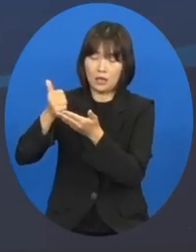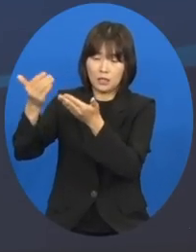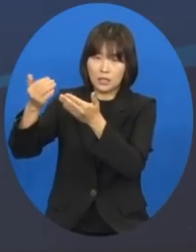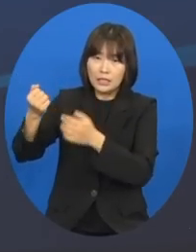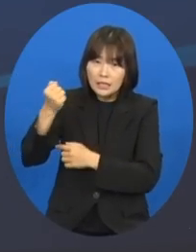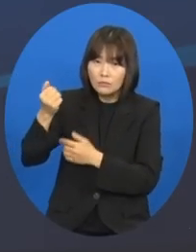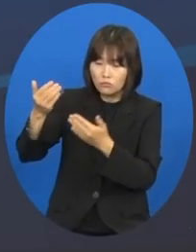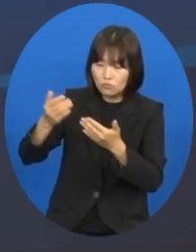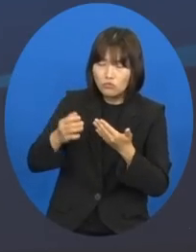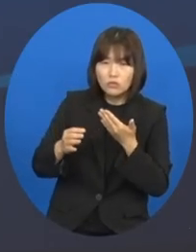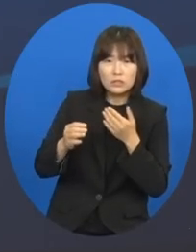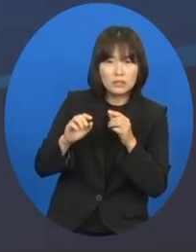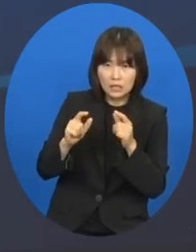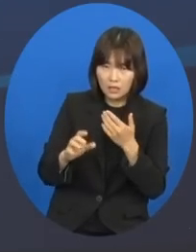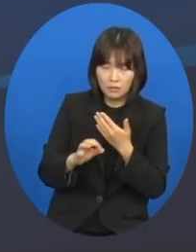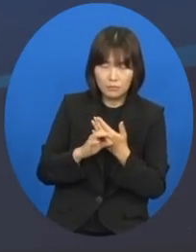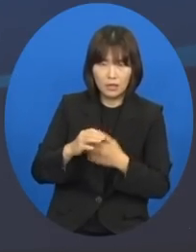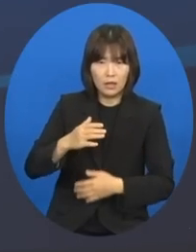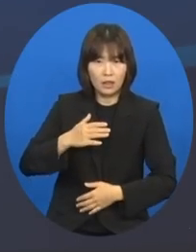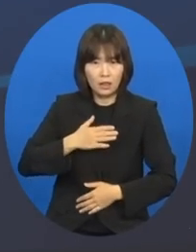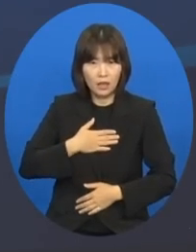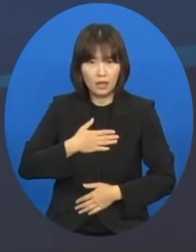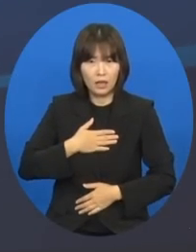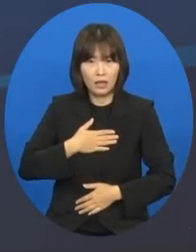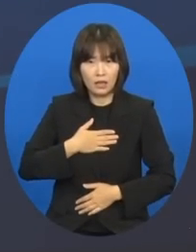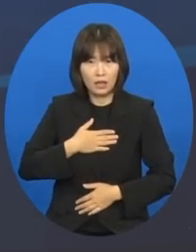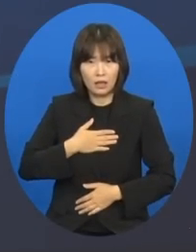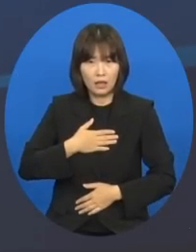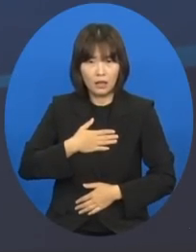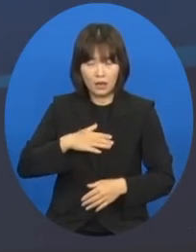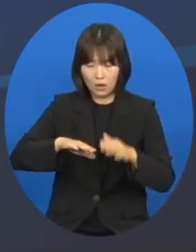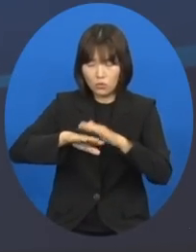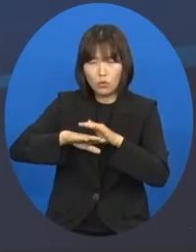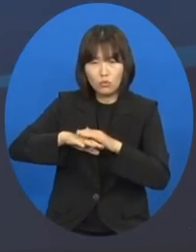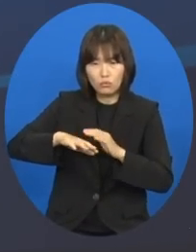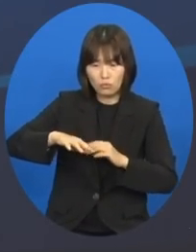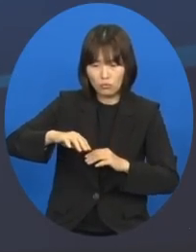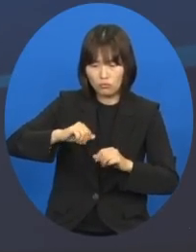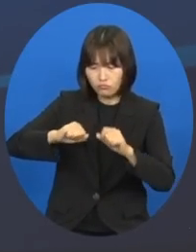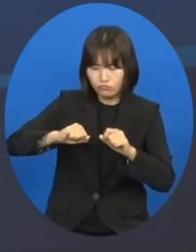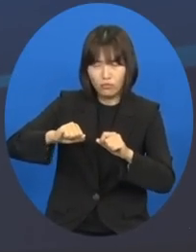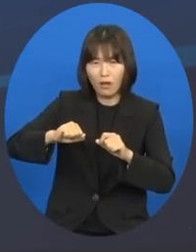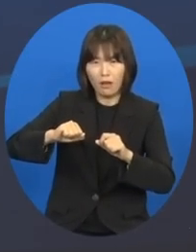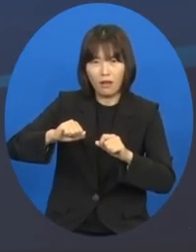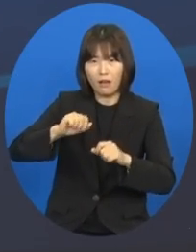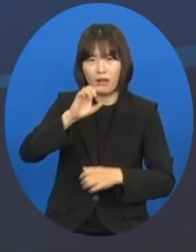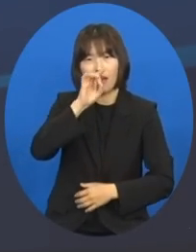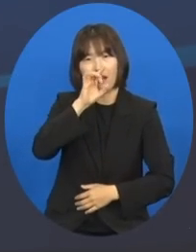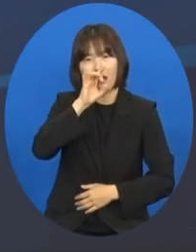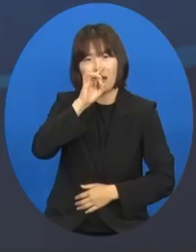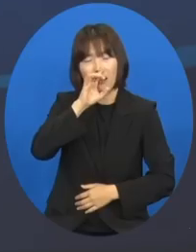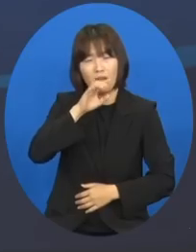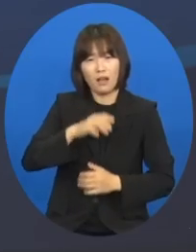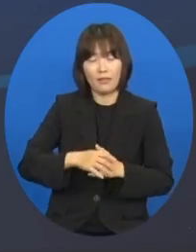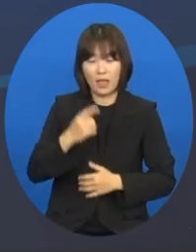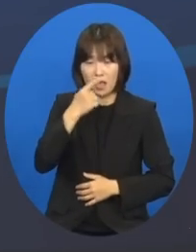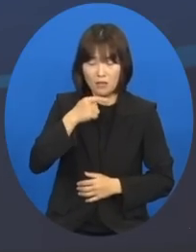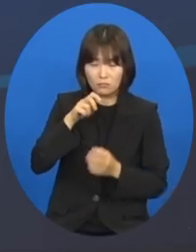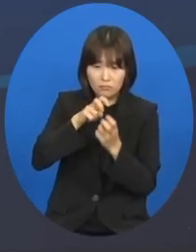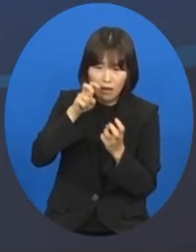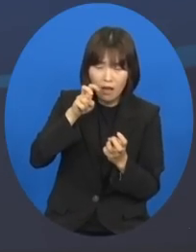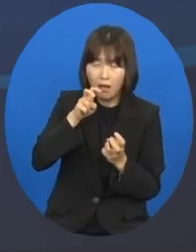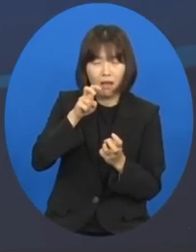생명의 능력을 주시지 않으면 내가 손가락 하나도 까딱할 수 없습니다 내 입술도 열 수 없습니다